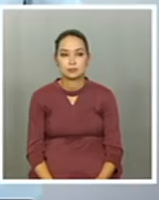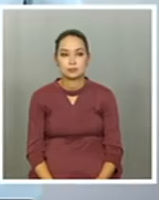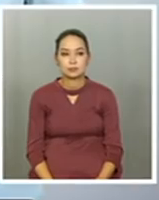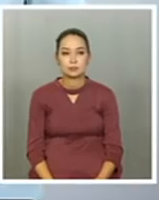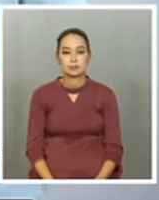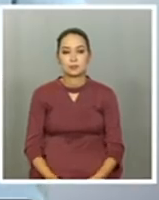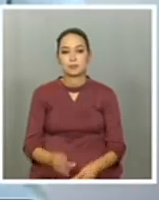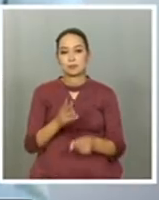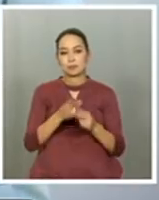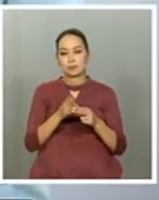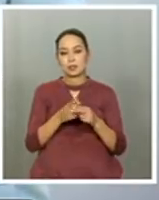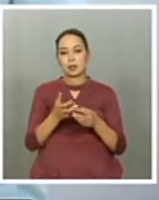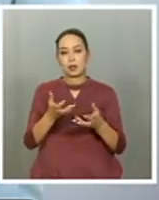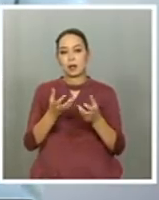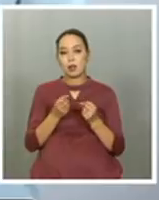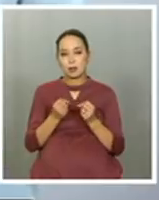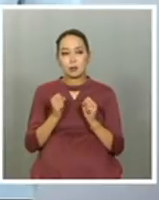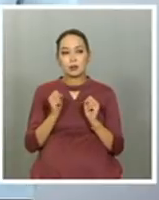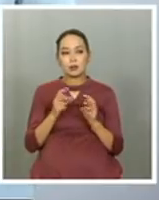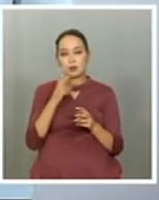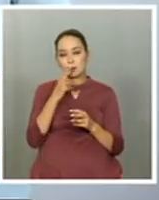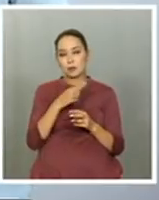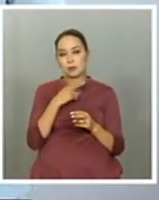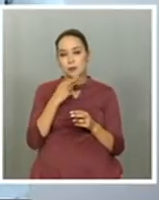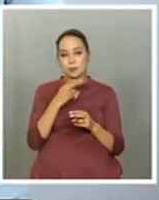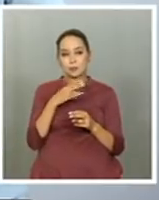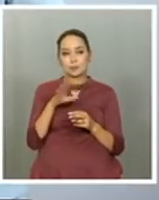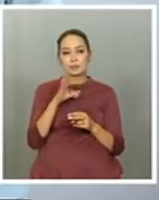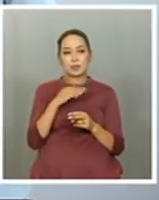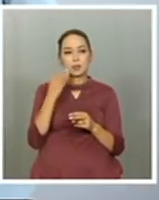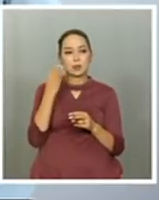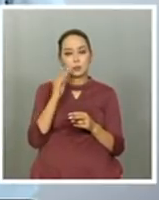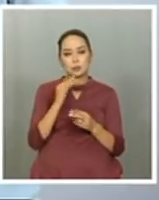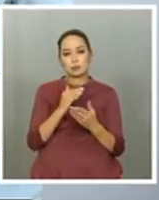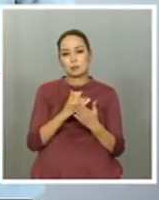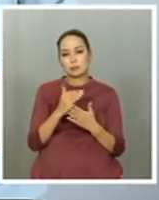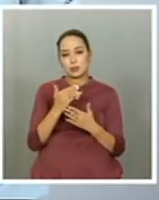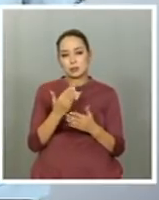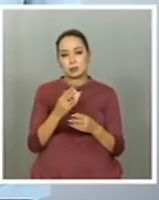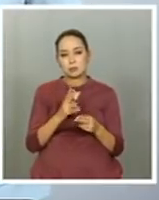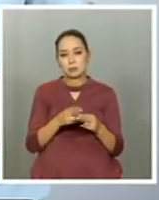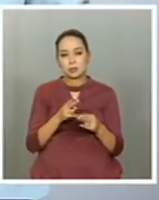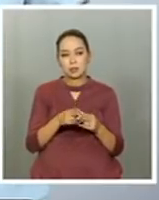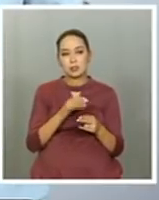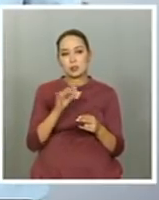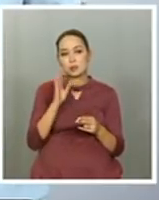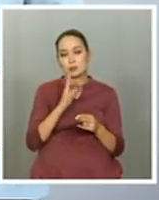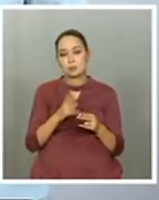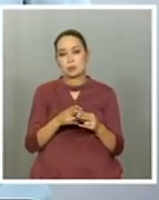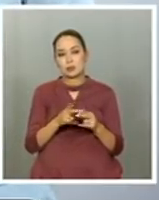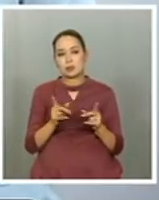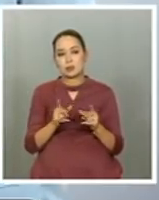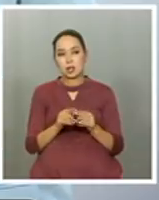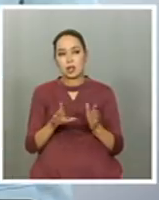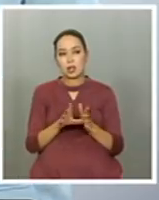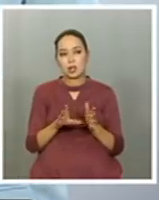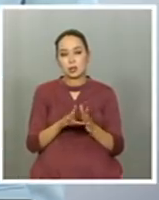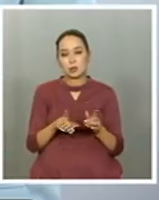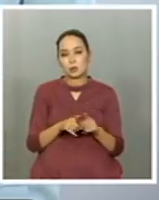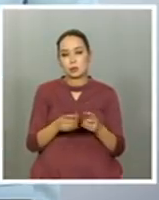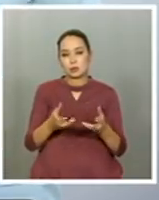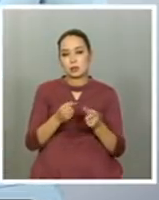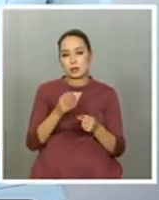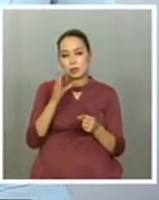Металдарды алуды қарастырып көретін болсақ, өте белсенді металдарды сол металдың қосылысынан электролиздеу арқылы алады. Ал